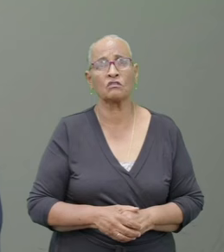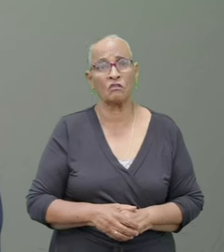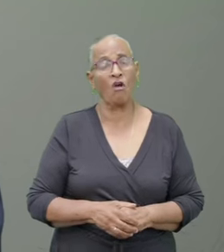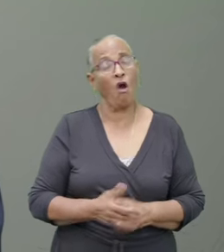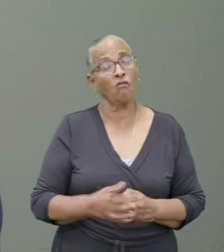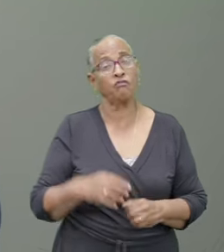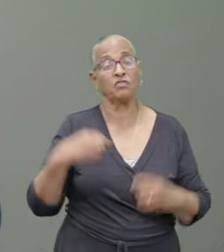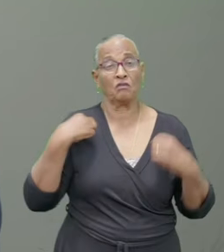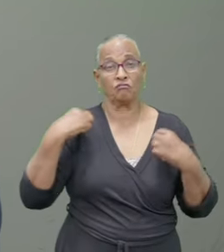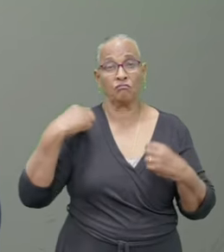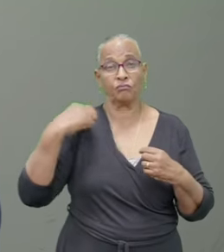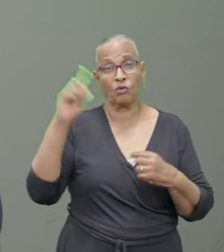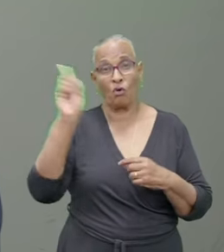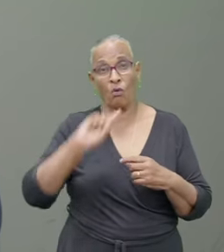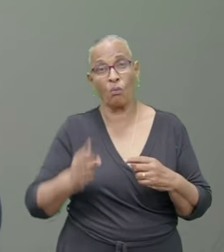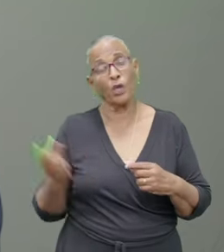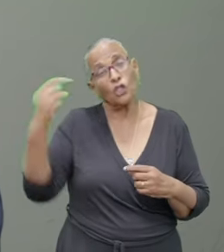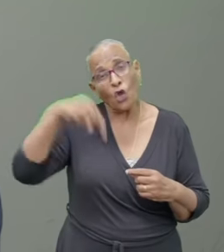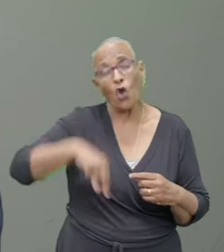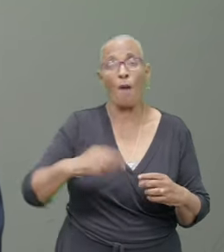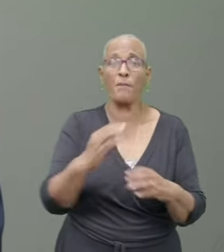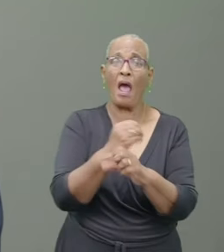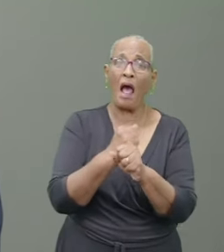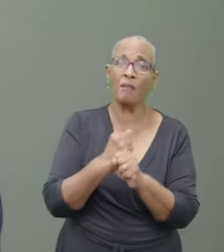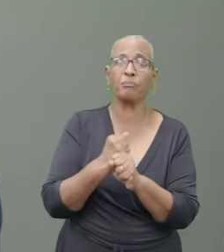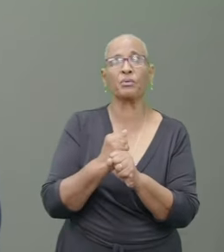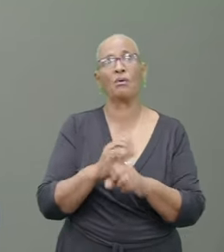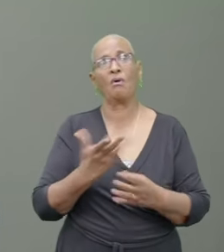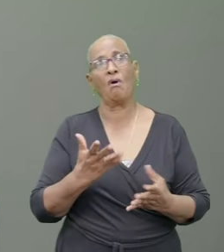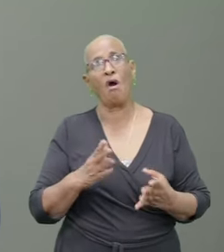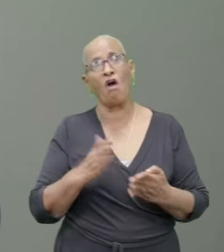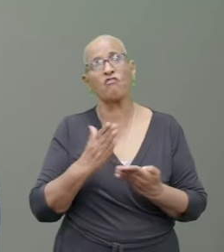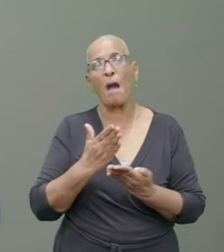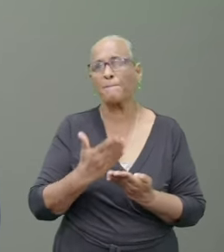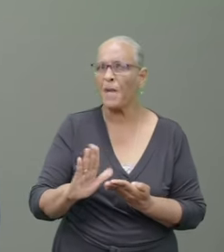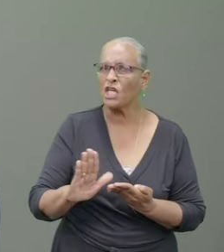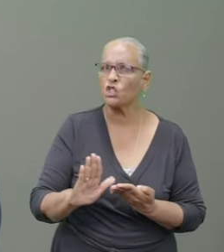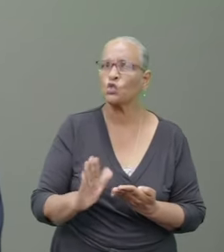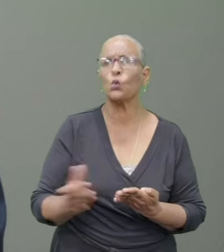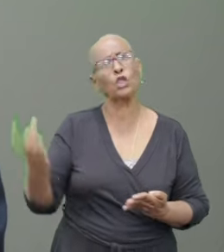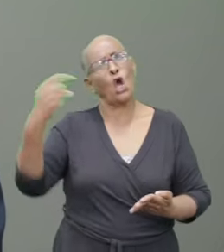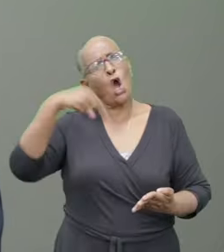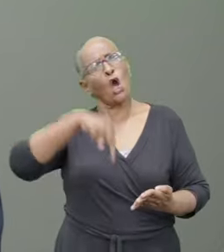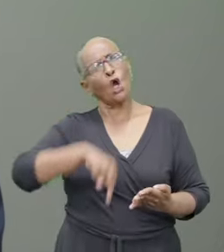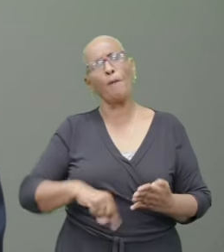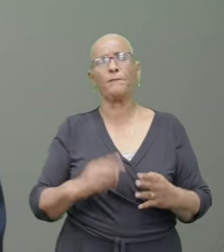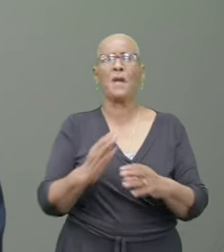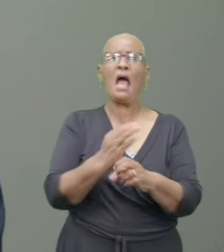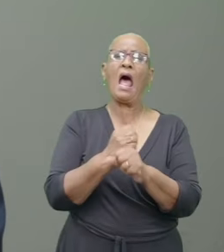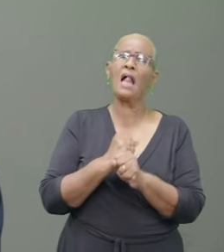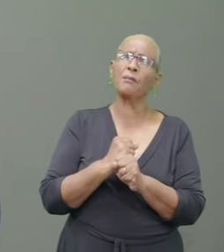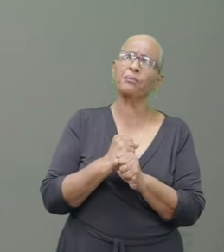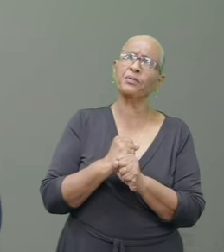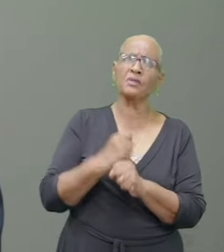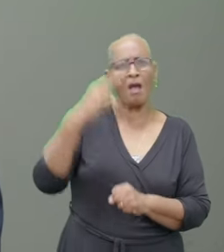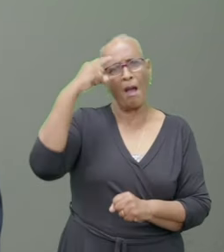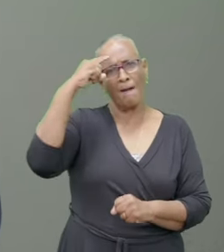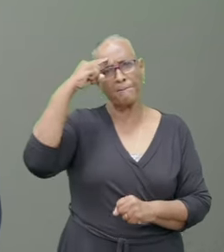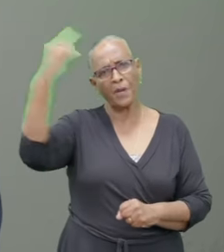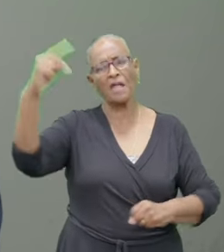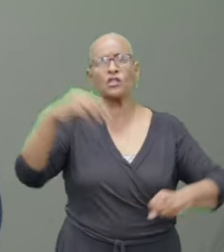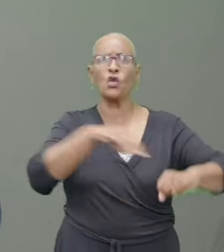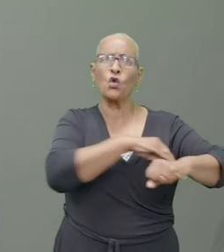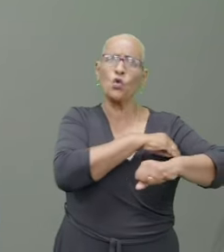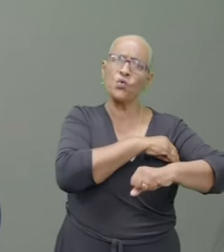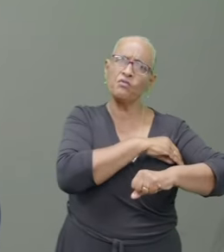geldende regels te laten functioneren als meer als ondersteuning. Er is een plan om ook met de universiteit te kijken, de